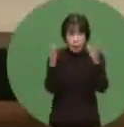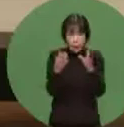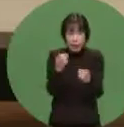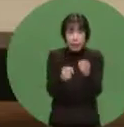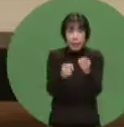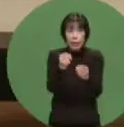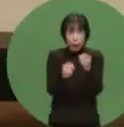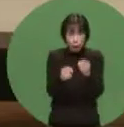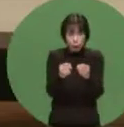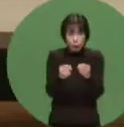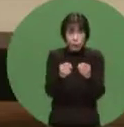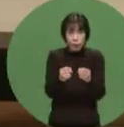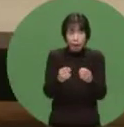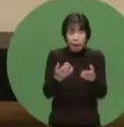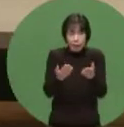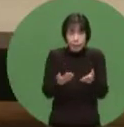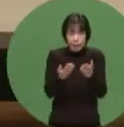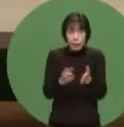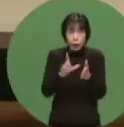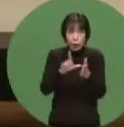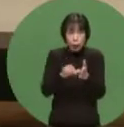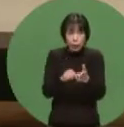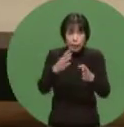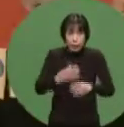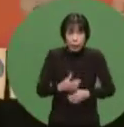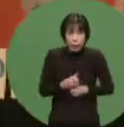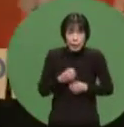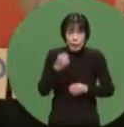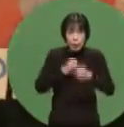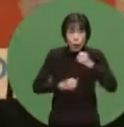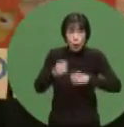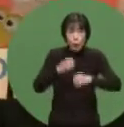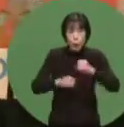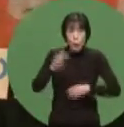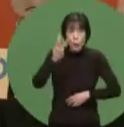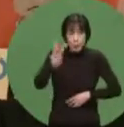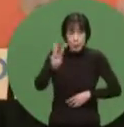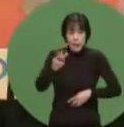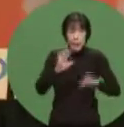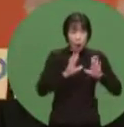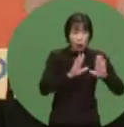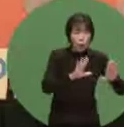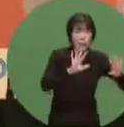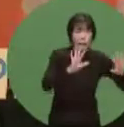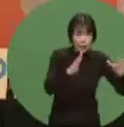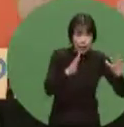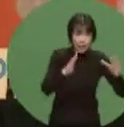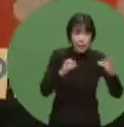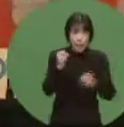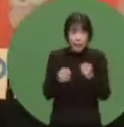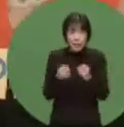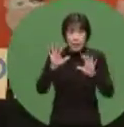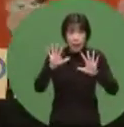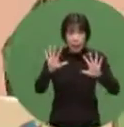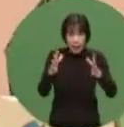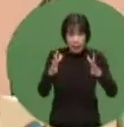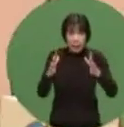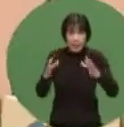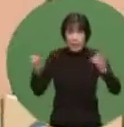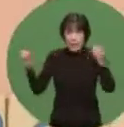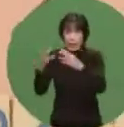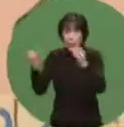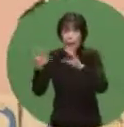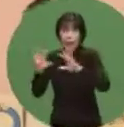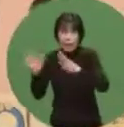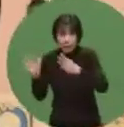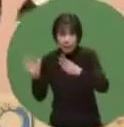の際に心がける3つの行動、押さない、走らない、喋らない、この3つの約束を守